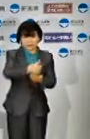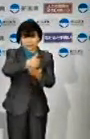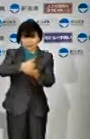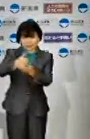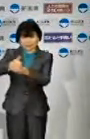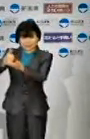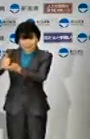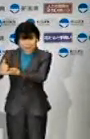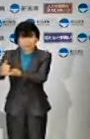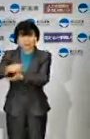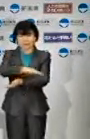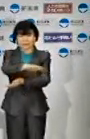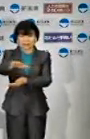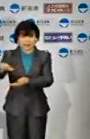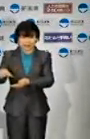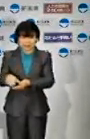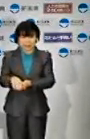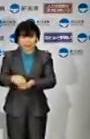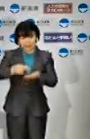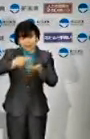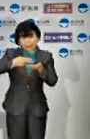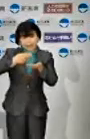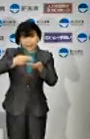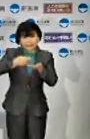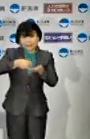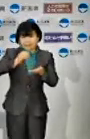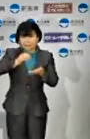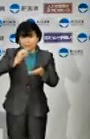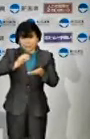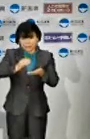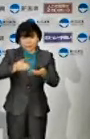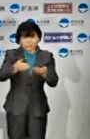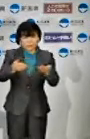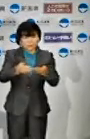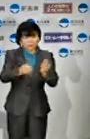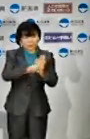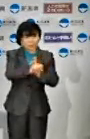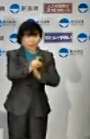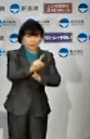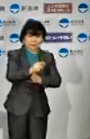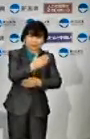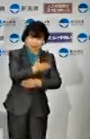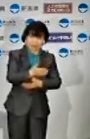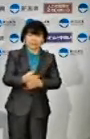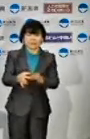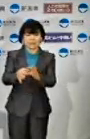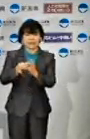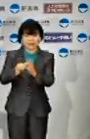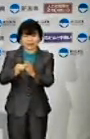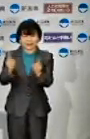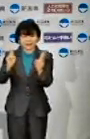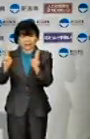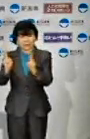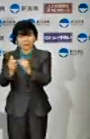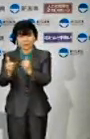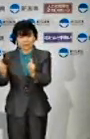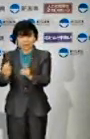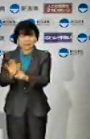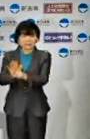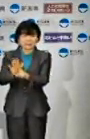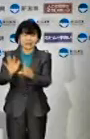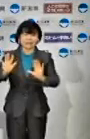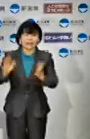業界からどれだけ効果があるのかって疑問の声だったりとか、あとは関連業者さんに支援がないっていうような趣旨の